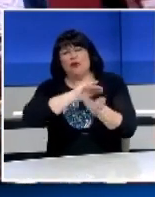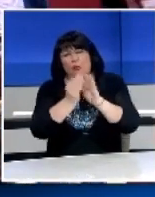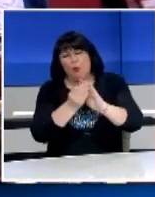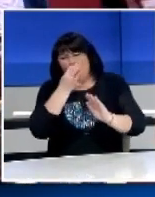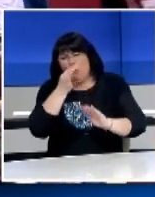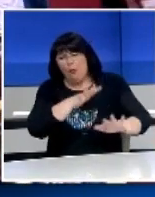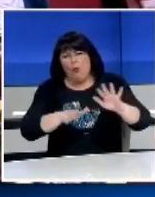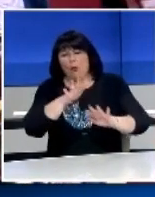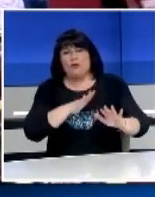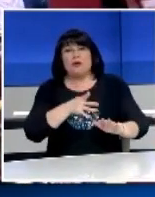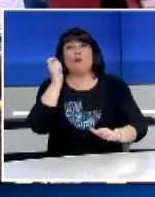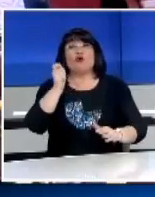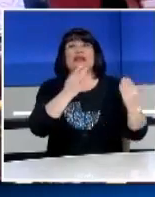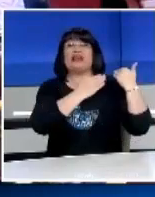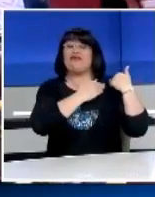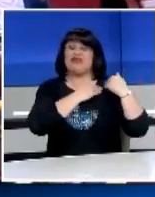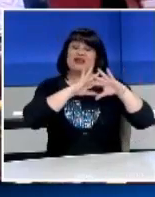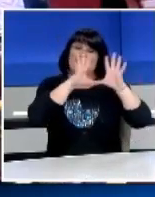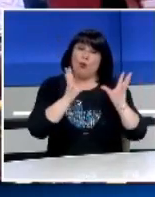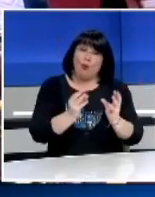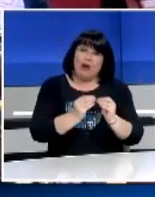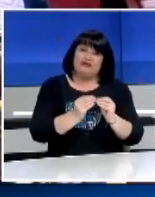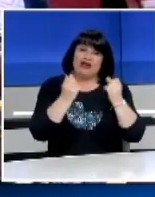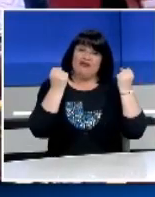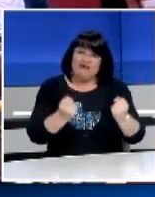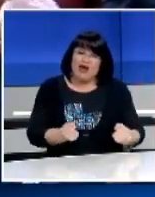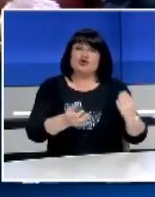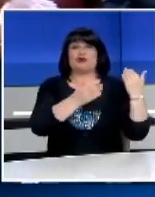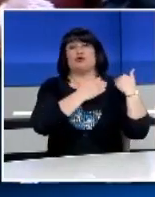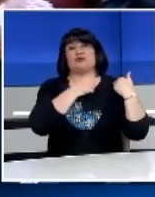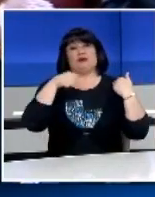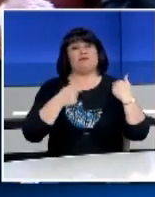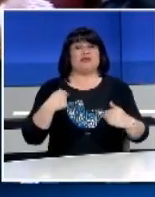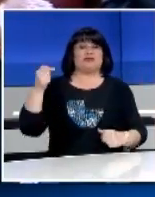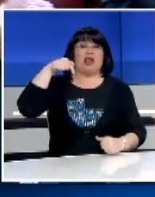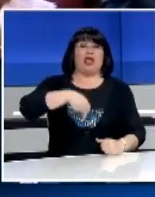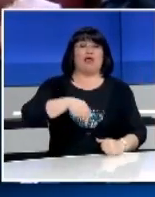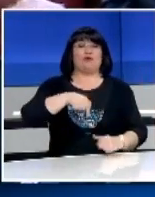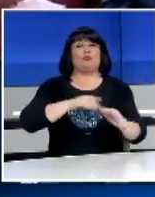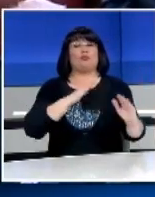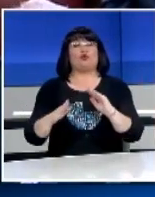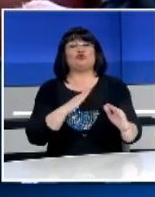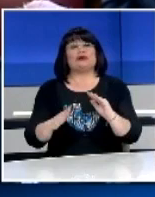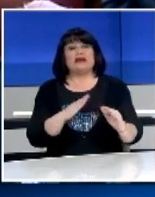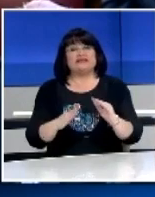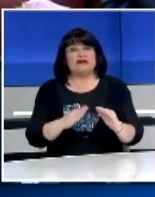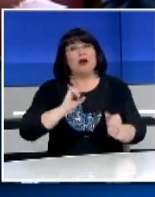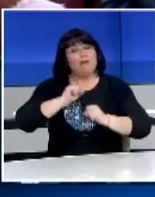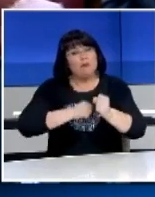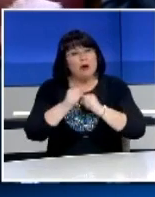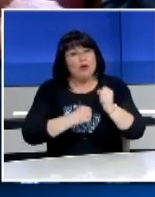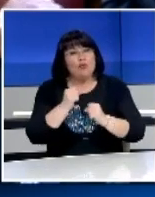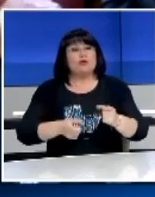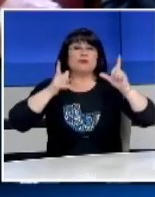λοιπόν και τις πολιτικές ευθύνες για όλα αυτά που σας βαραίνουν. Εμείς θα είμαστε εδώ για να υπερασπιζόμαστε τους αγώνες,